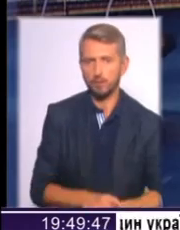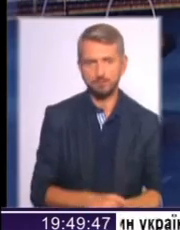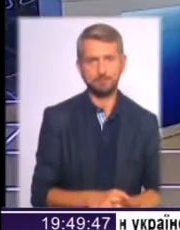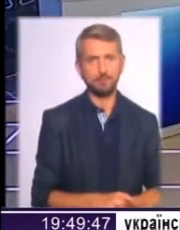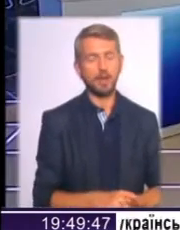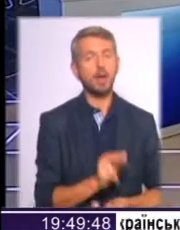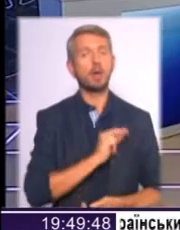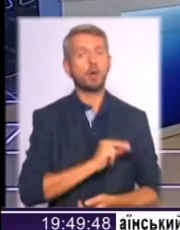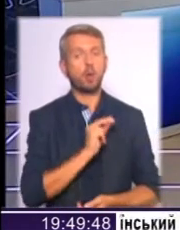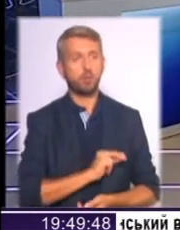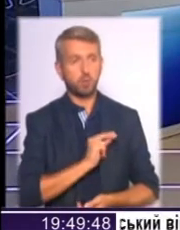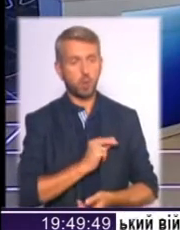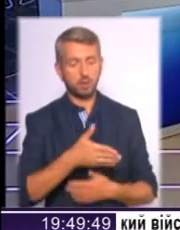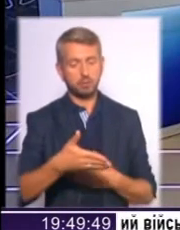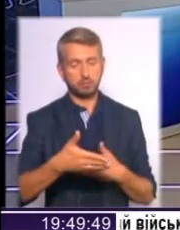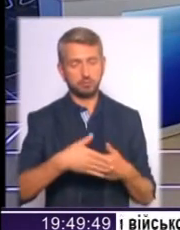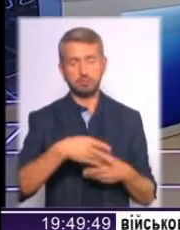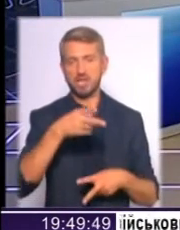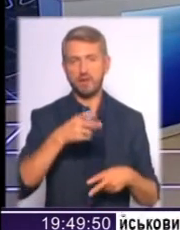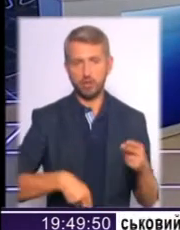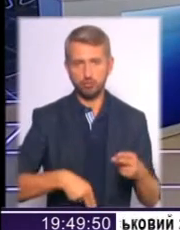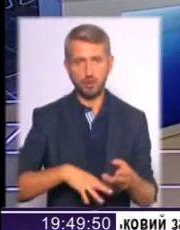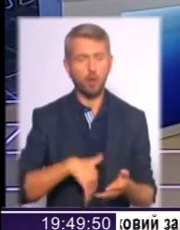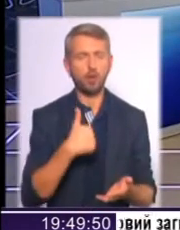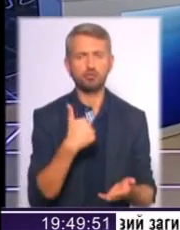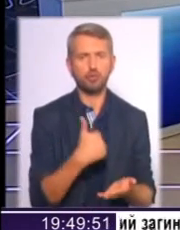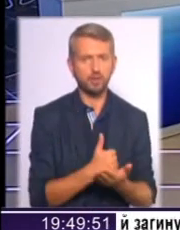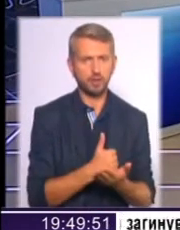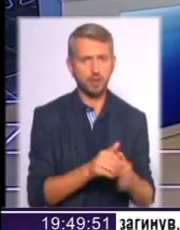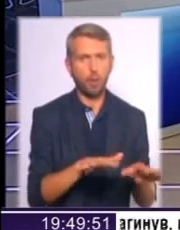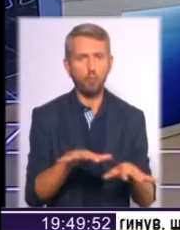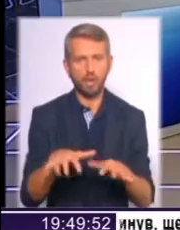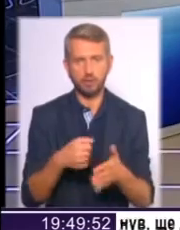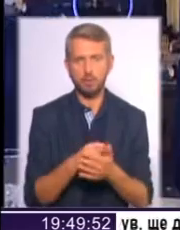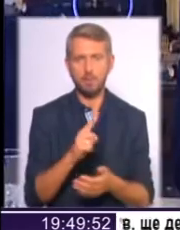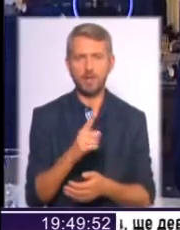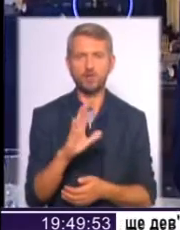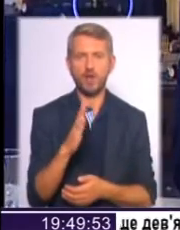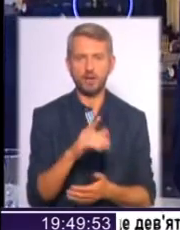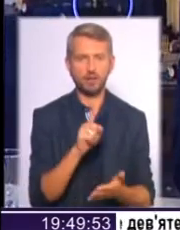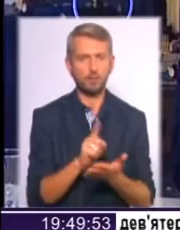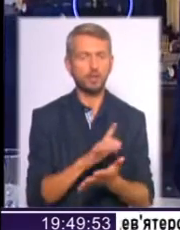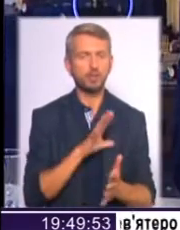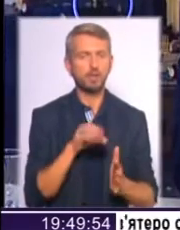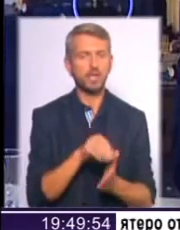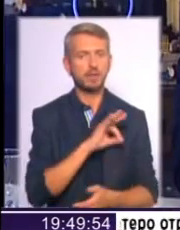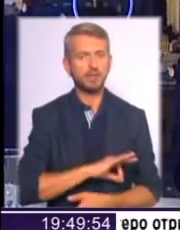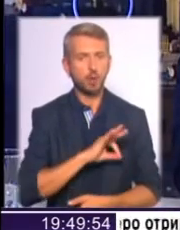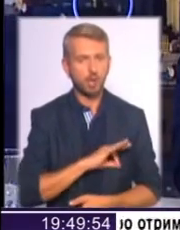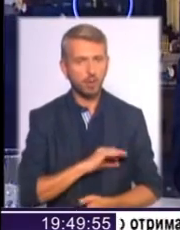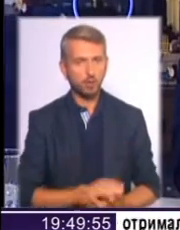Робота завершується. Основні об'єкти у нас до 1 вересня повинні бути вже введені в експлуатацію.